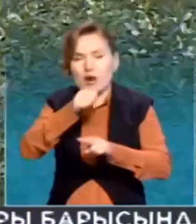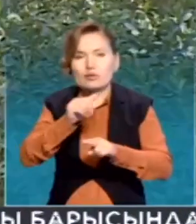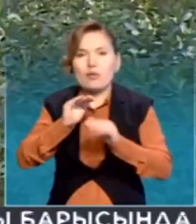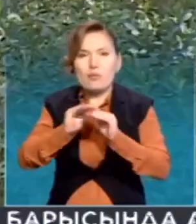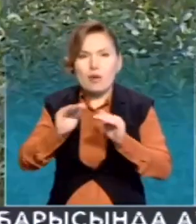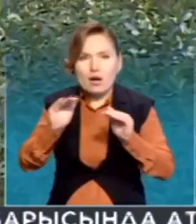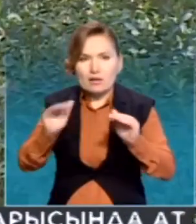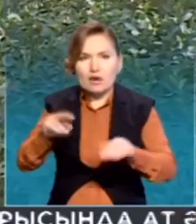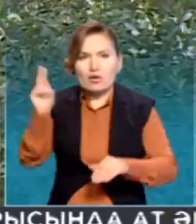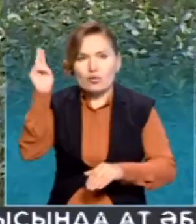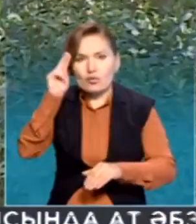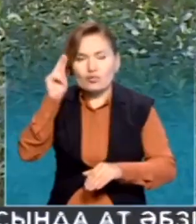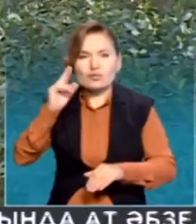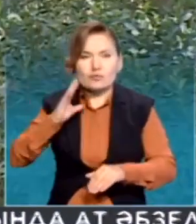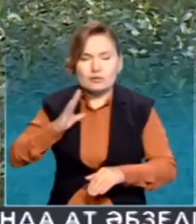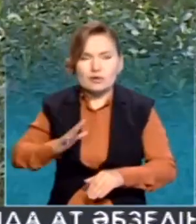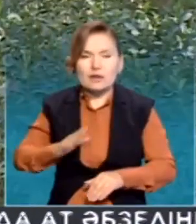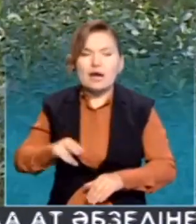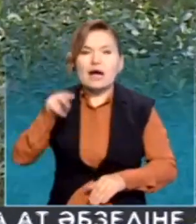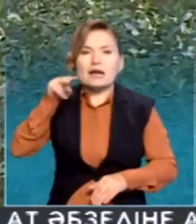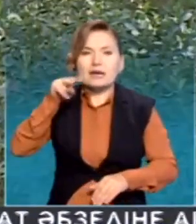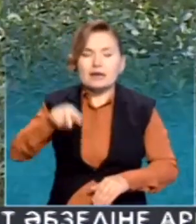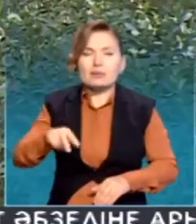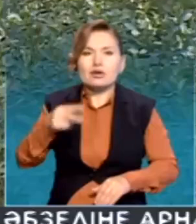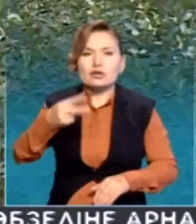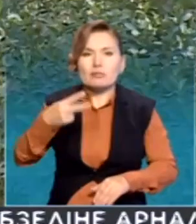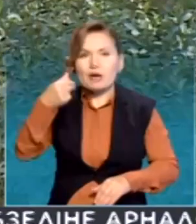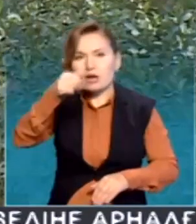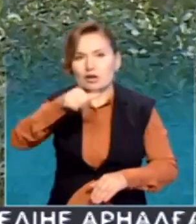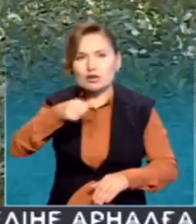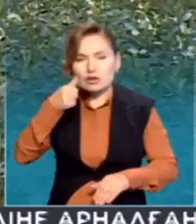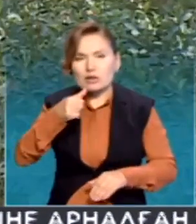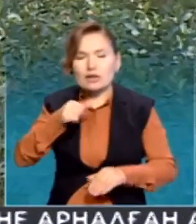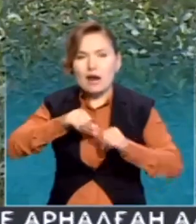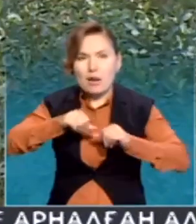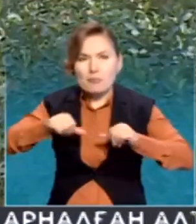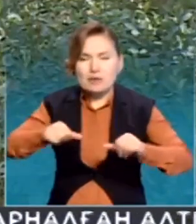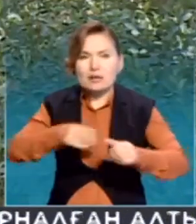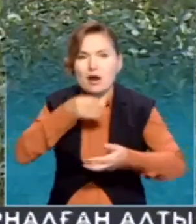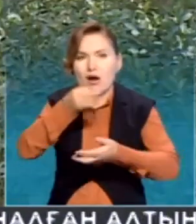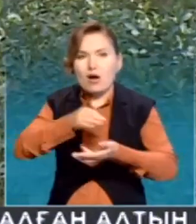Осы алынған 2022 жылғы шілде айында алынған техникалық қорытындыда бұл